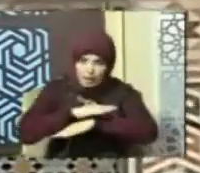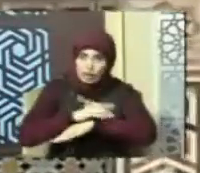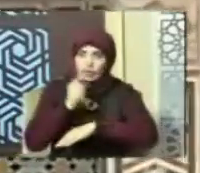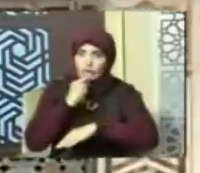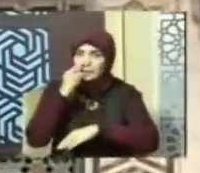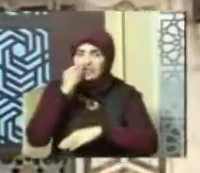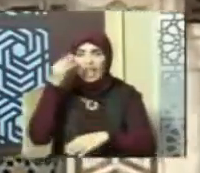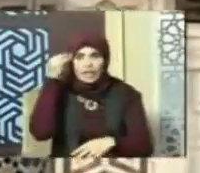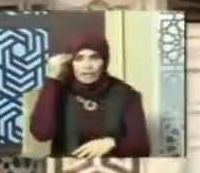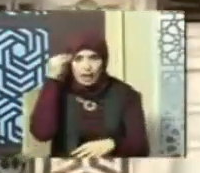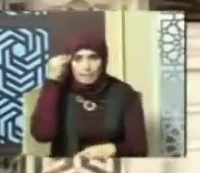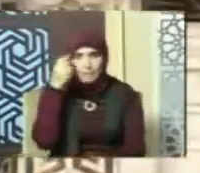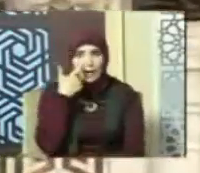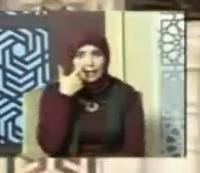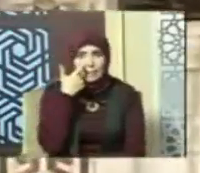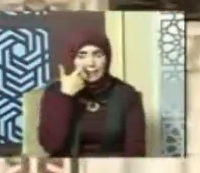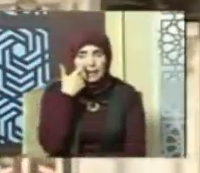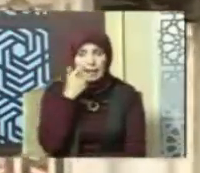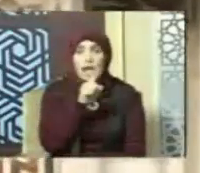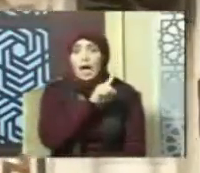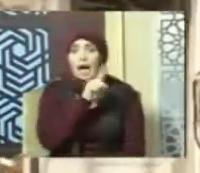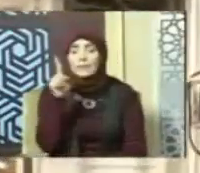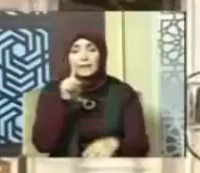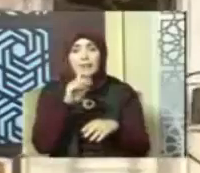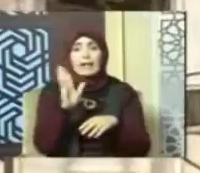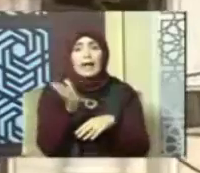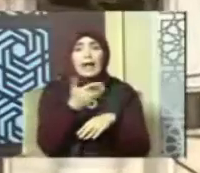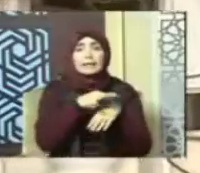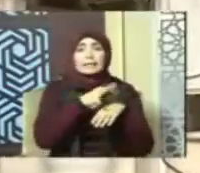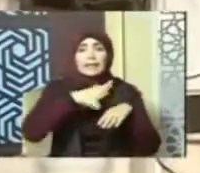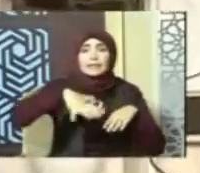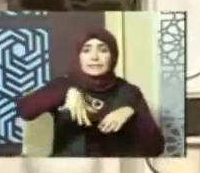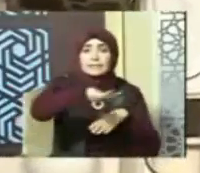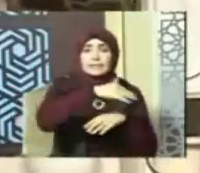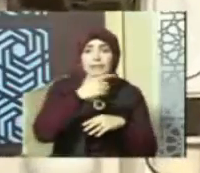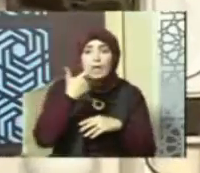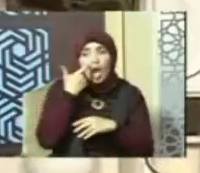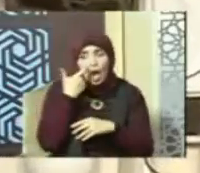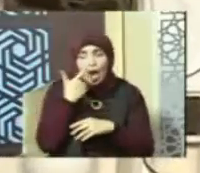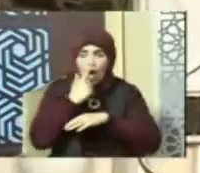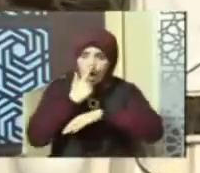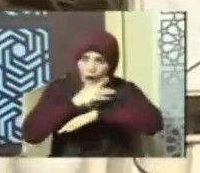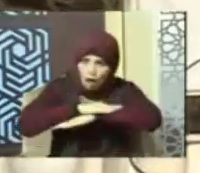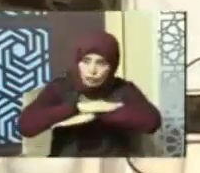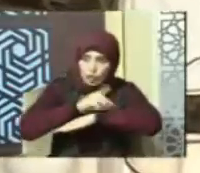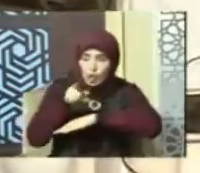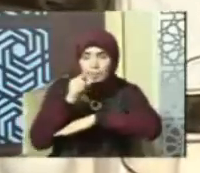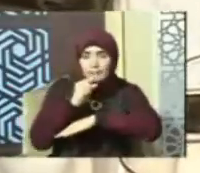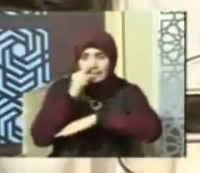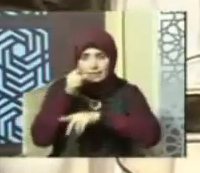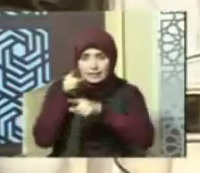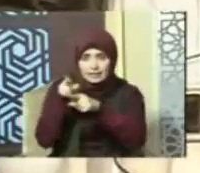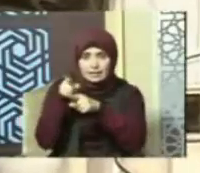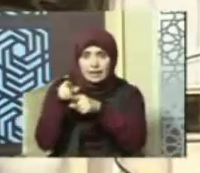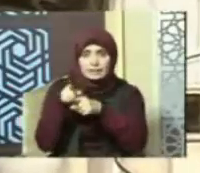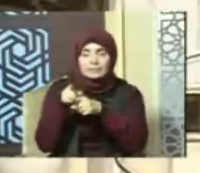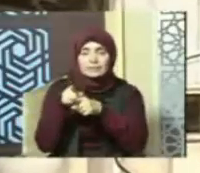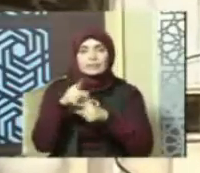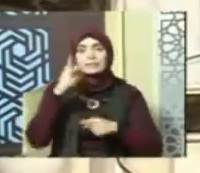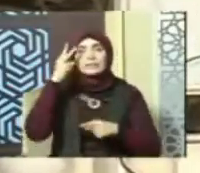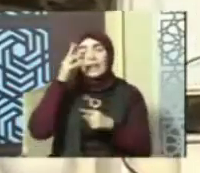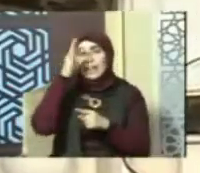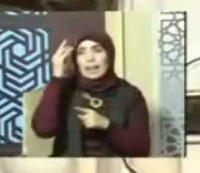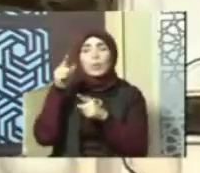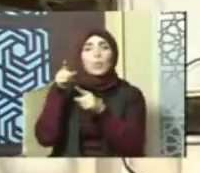افهم هذه الجملة جيدا، لن يحترم الناس دينك ما لم تتفوق في أمر